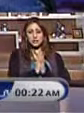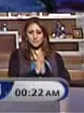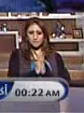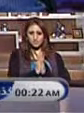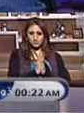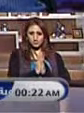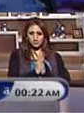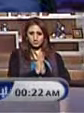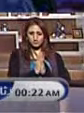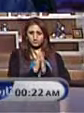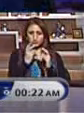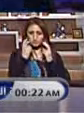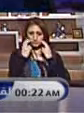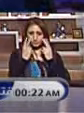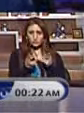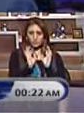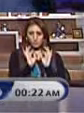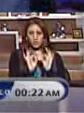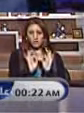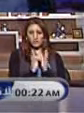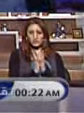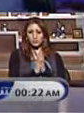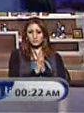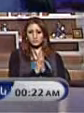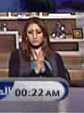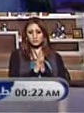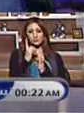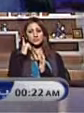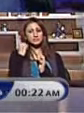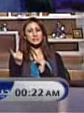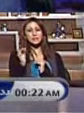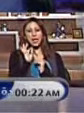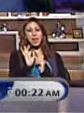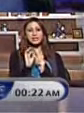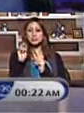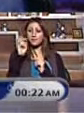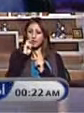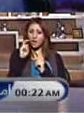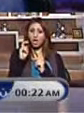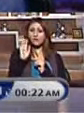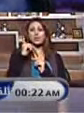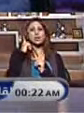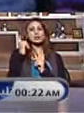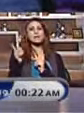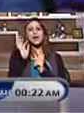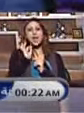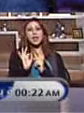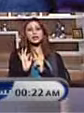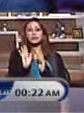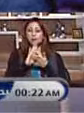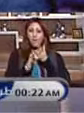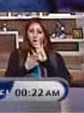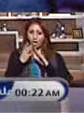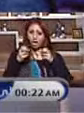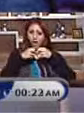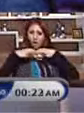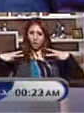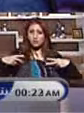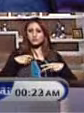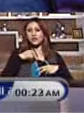ان ان اذا تكلم احدنا يجب ان ينصت الاخر يجب بعد ان ينتهي يبدا الاخر اما في